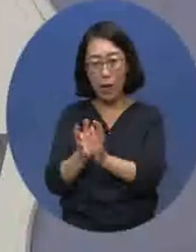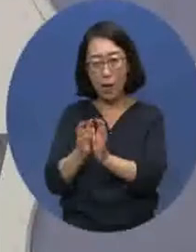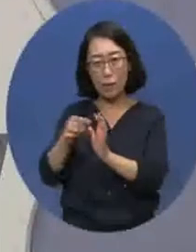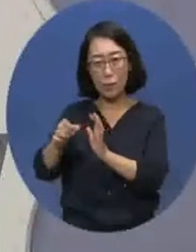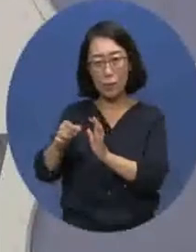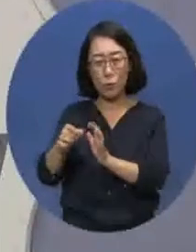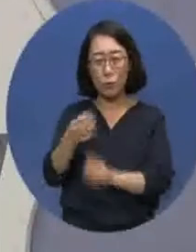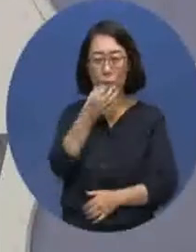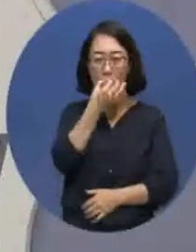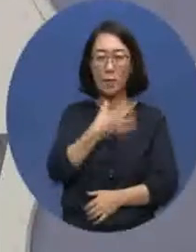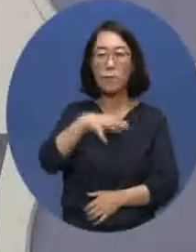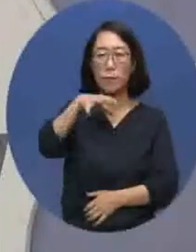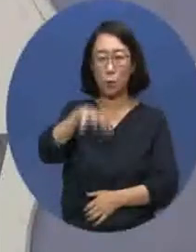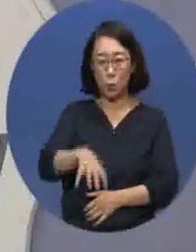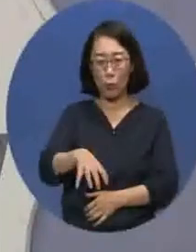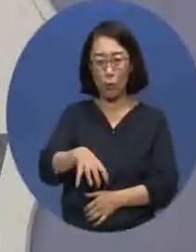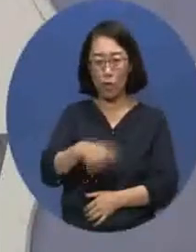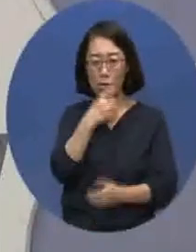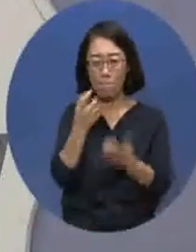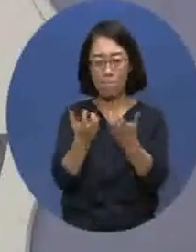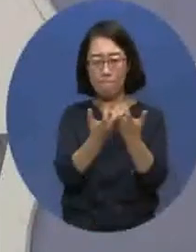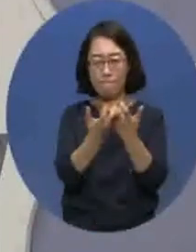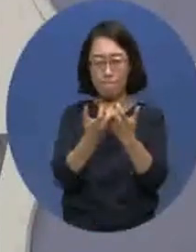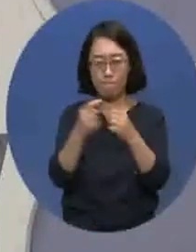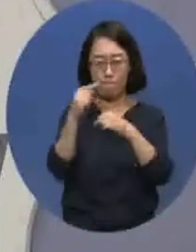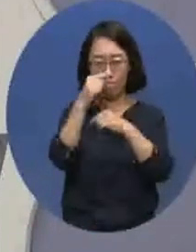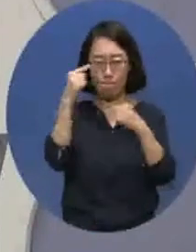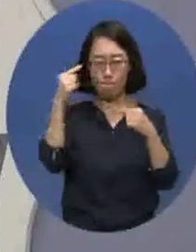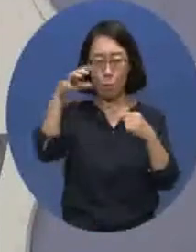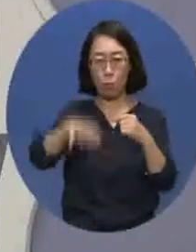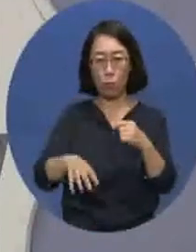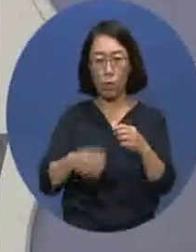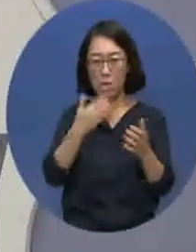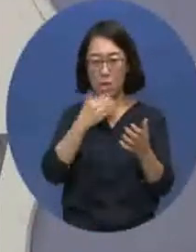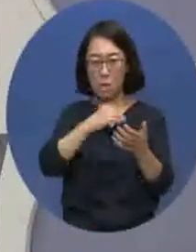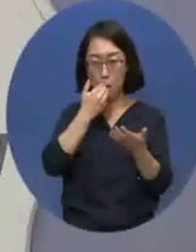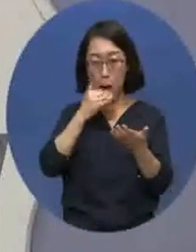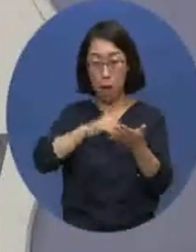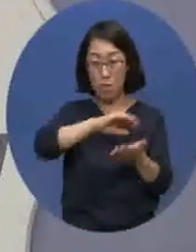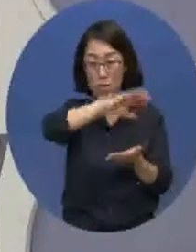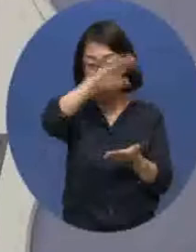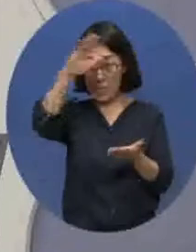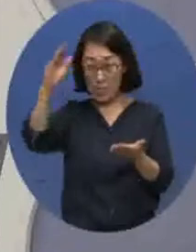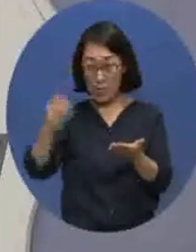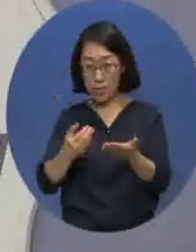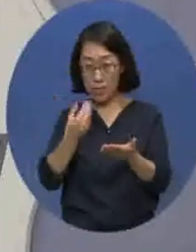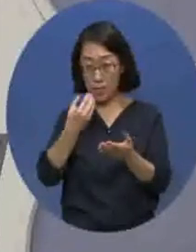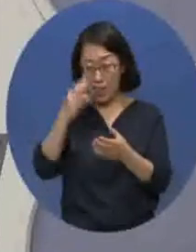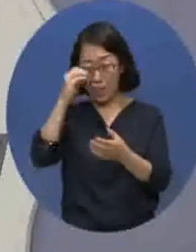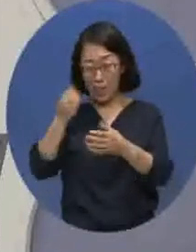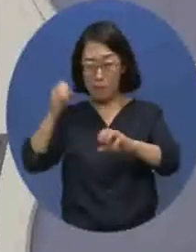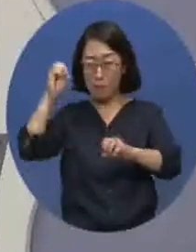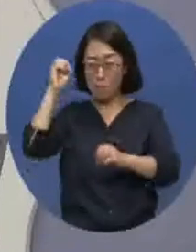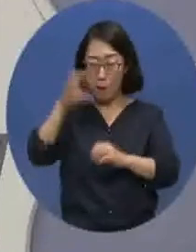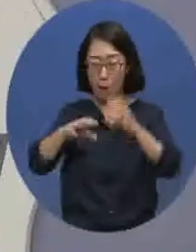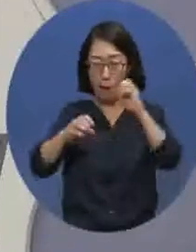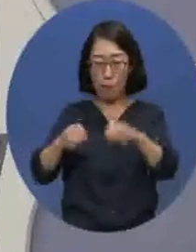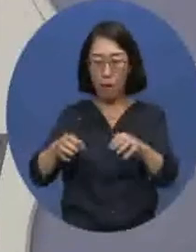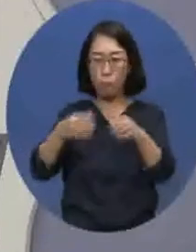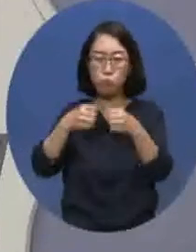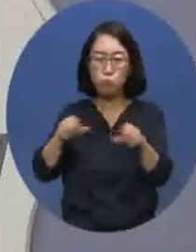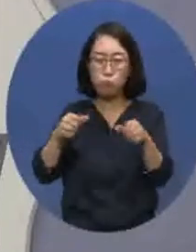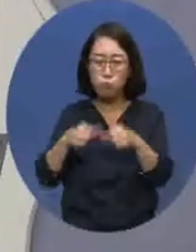이고 동토 이기도 하고 어 계란으로 바위치기 이라고 많은 분들이 이렇게